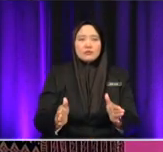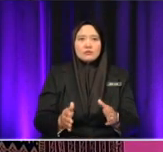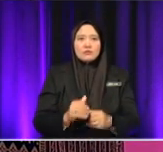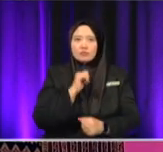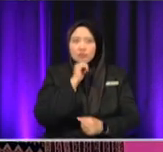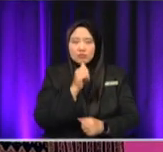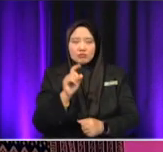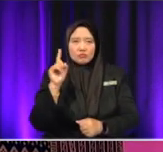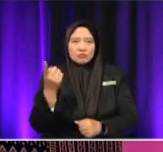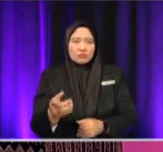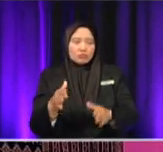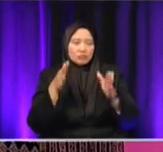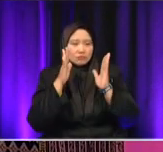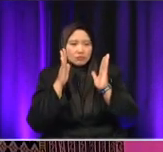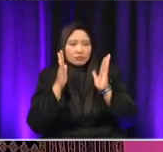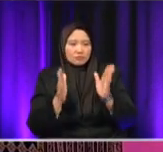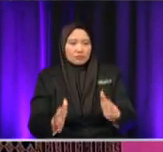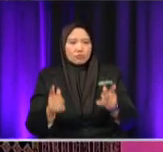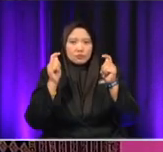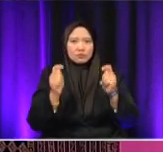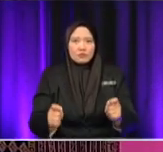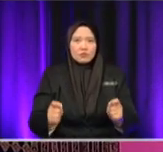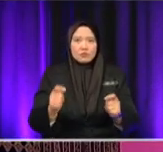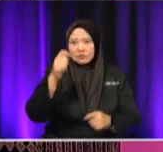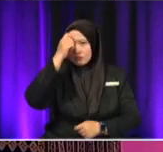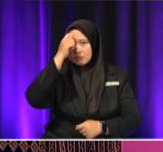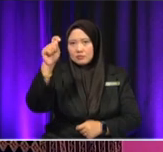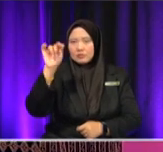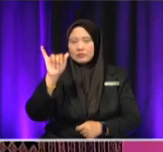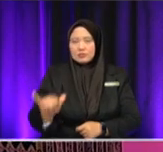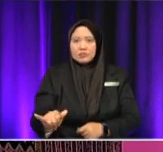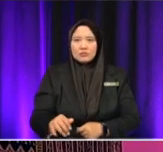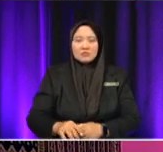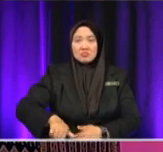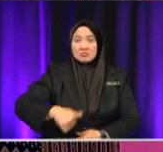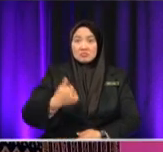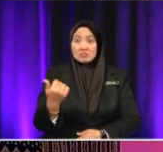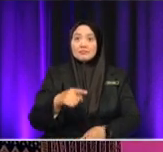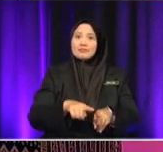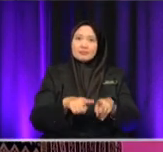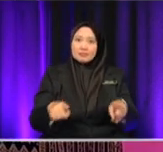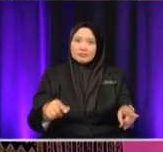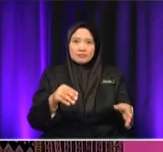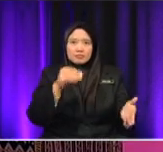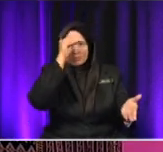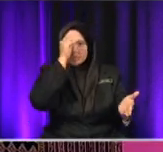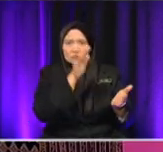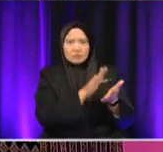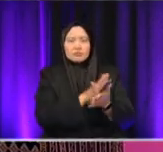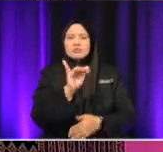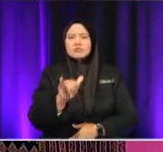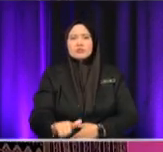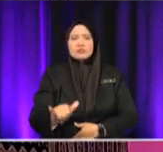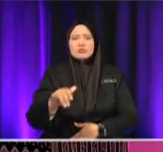tokoh pemimpin yang hebat tapi Rasulullah juga hebat dalam menjadi seorang suami Oke bila kita lihat di sini Adakah Rasulullah Sallallahu Alaihi